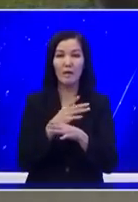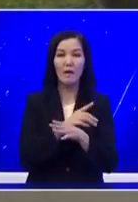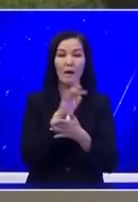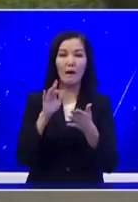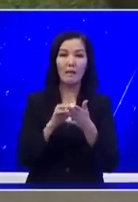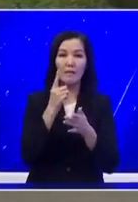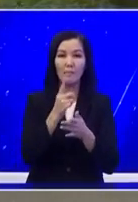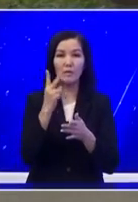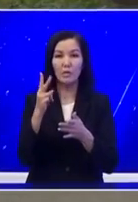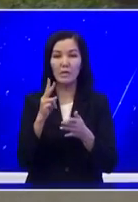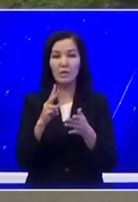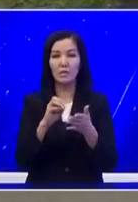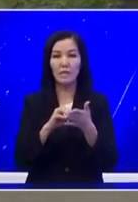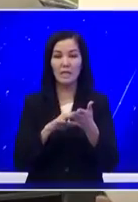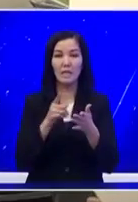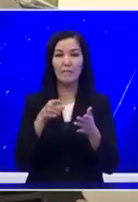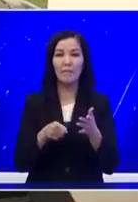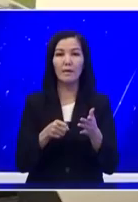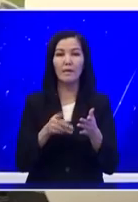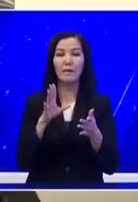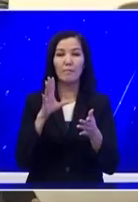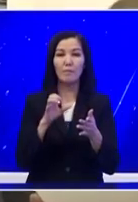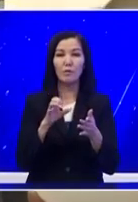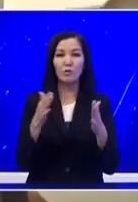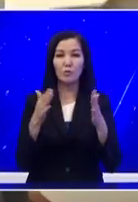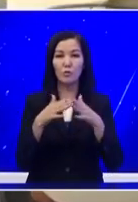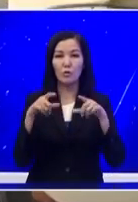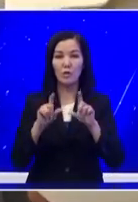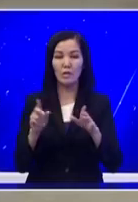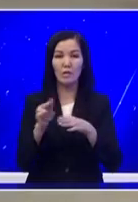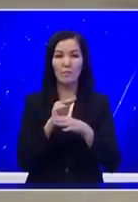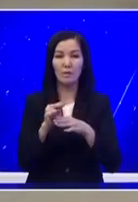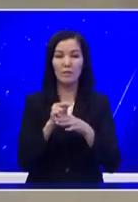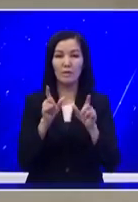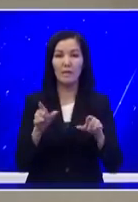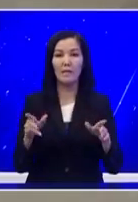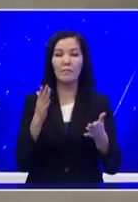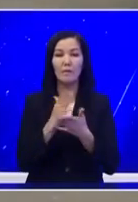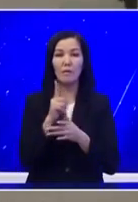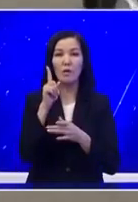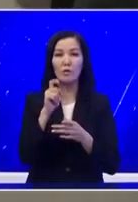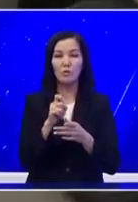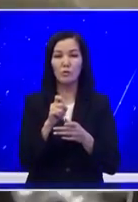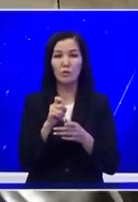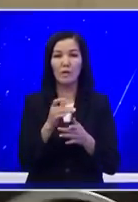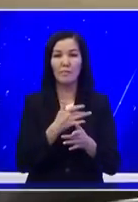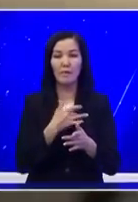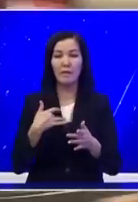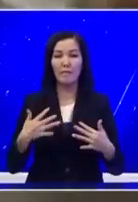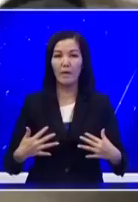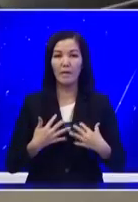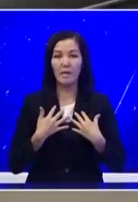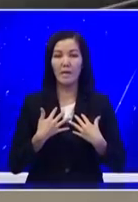екінші емханаға тіркелген 500-ға тарта үй жайында ем алып жатқан науқас бар. Ішінде 100-ге жуығына пневмония,